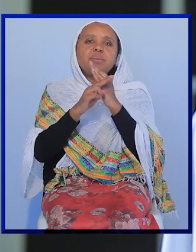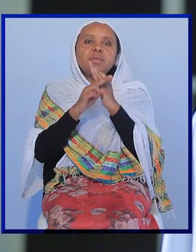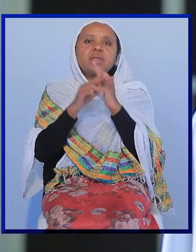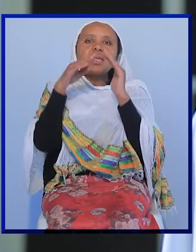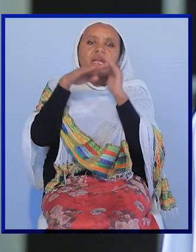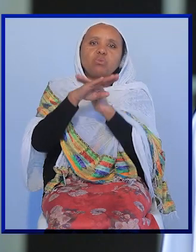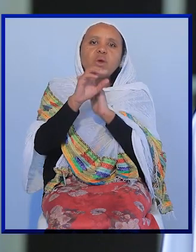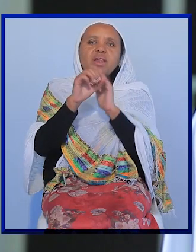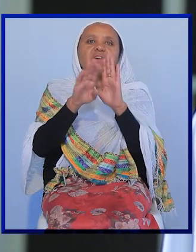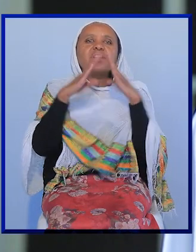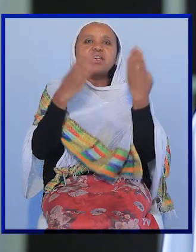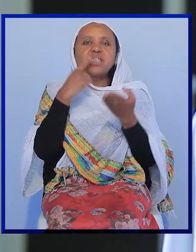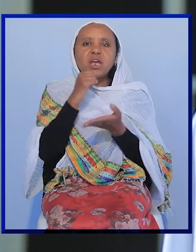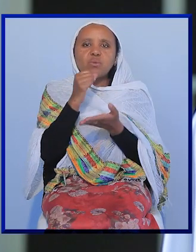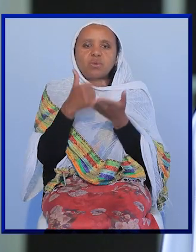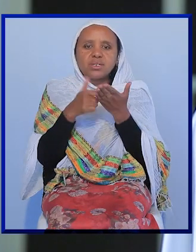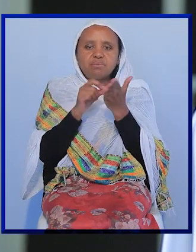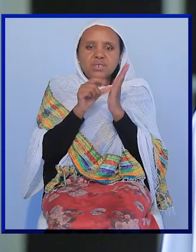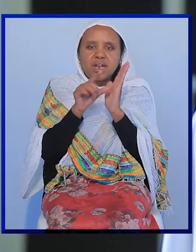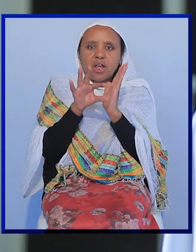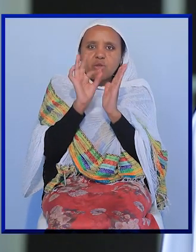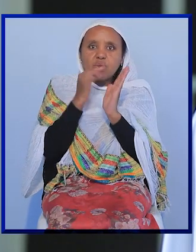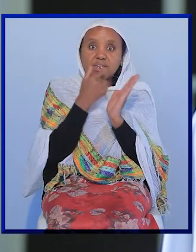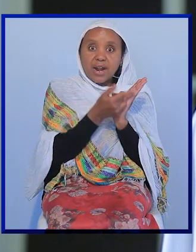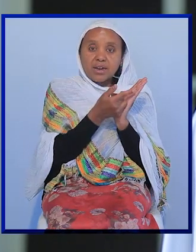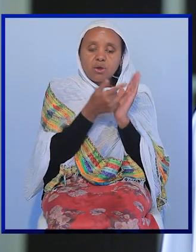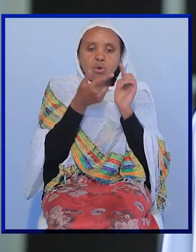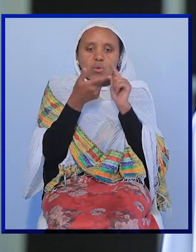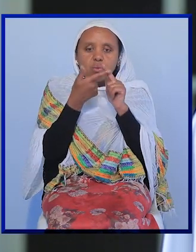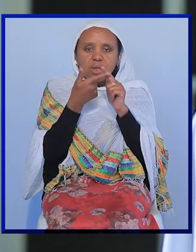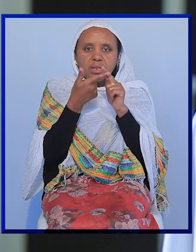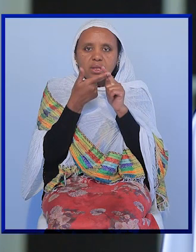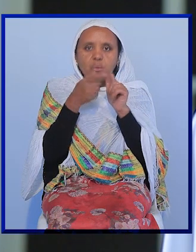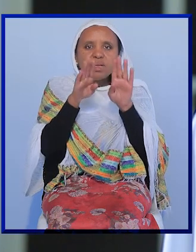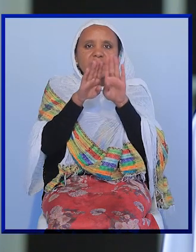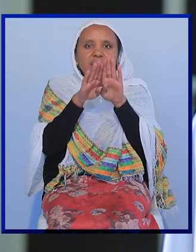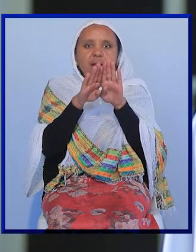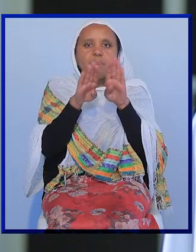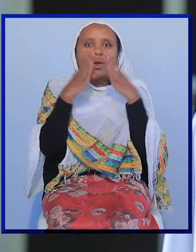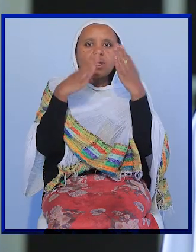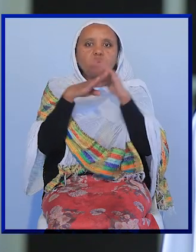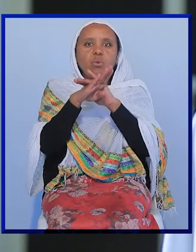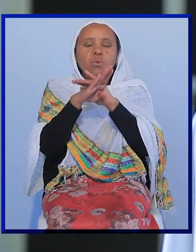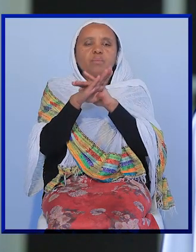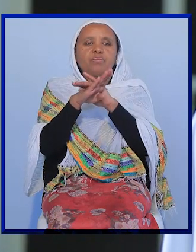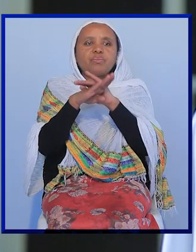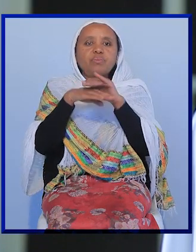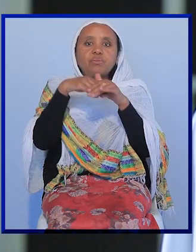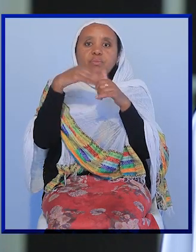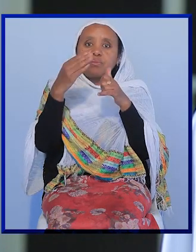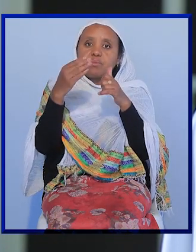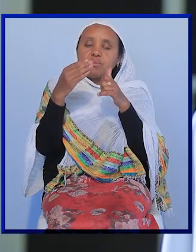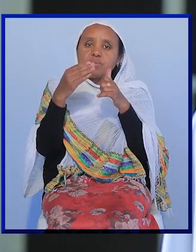ገብቷል ክፈትልኝ ሳይለው፣ ስለዚህ ምሳሌ ያገኘውለት አለ። ሁለተኛው በተዘጋ በር ውስጥ ገብቶ ሰላም ለእናንተ ይሁን ያላቸው